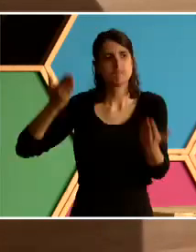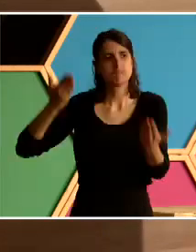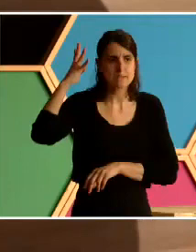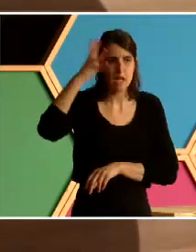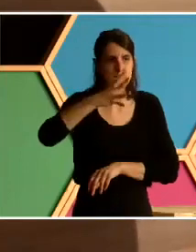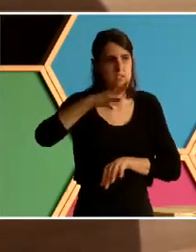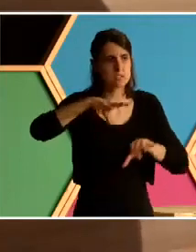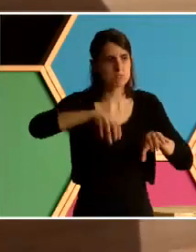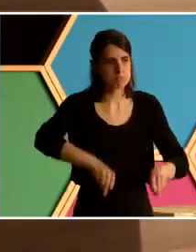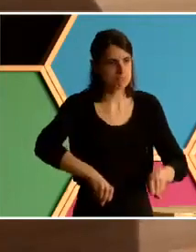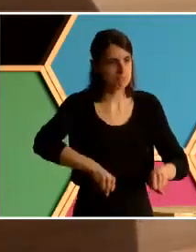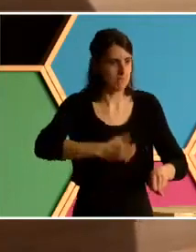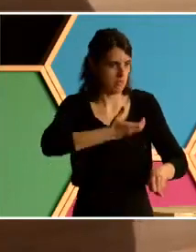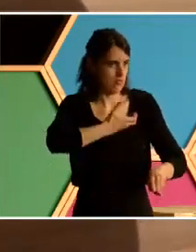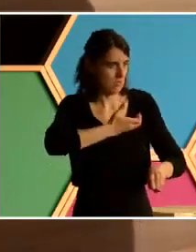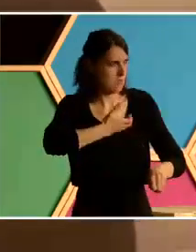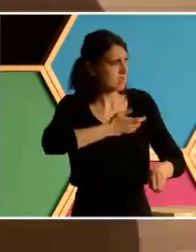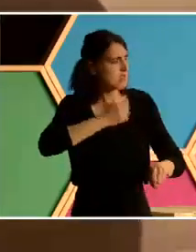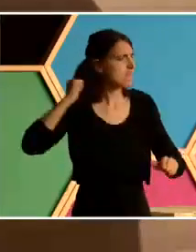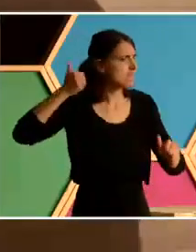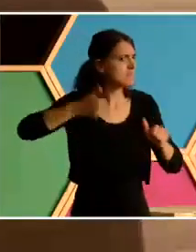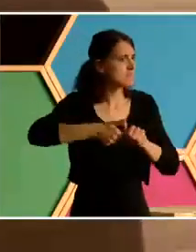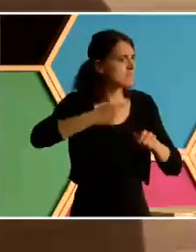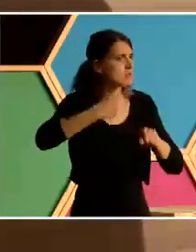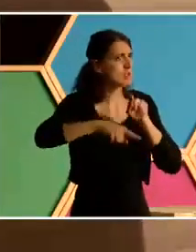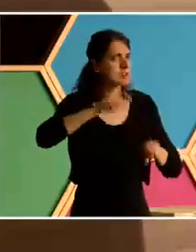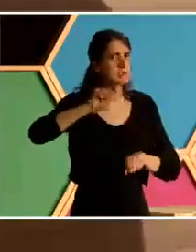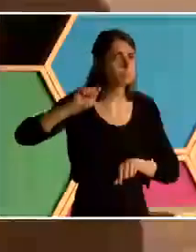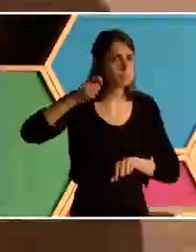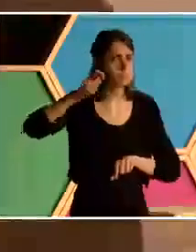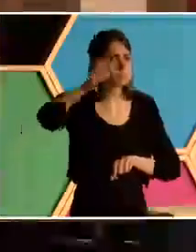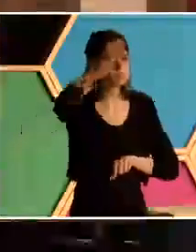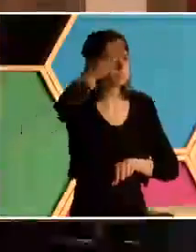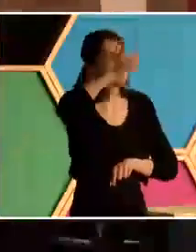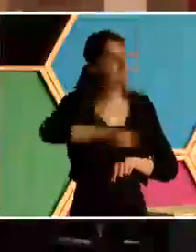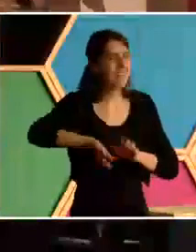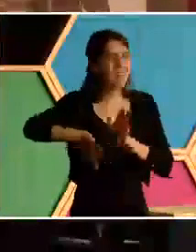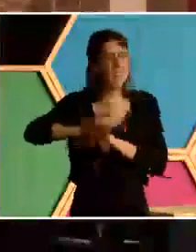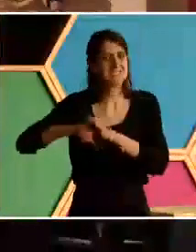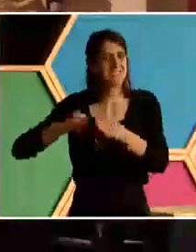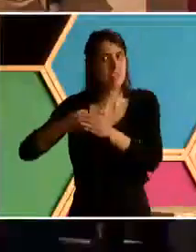mandat? Què creus que s'ha aconseguit i com s'ha combatut des de l'Ajuntament l'extrema dreta?